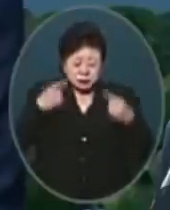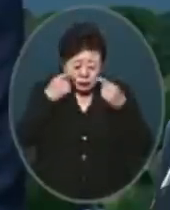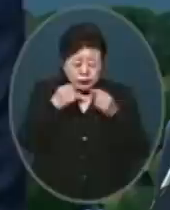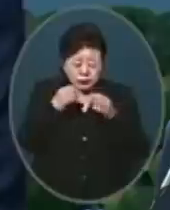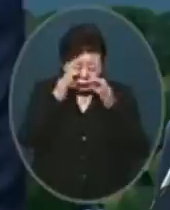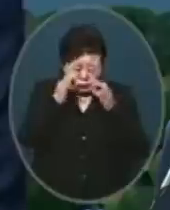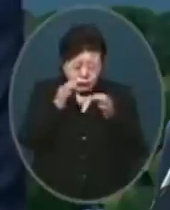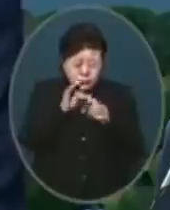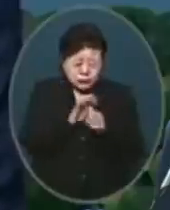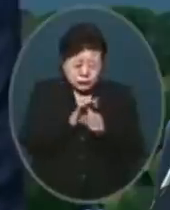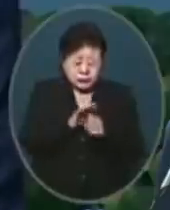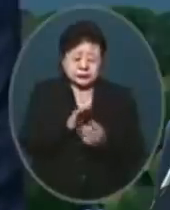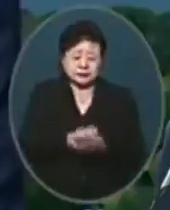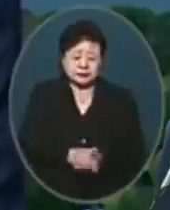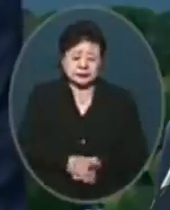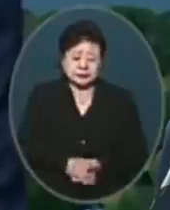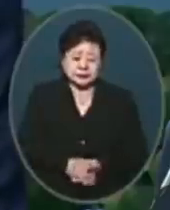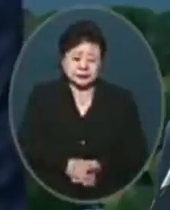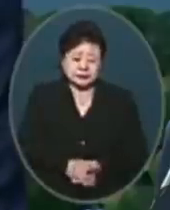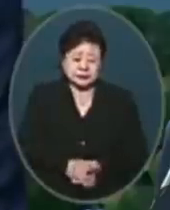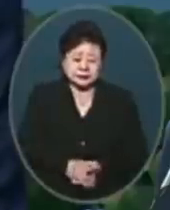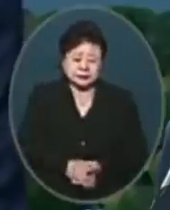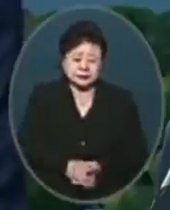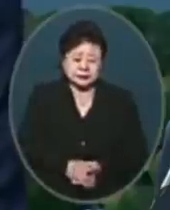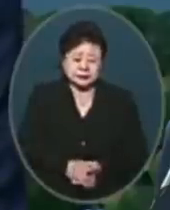보도록 만들어 줄 수도 있으니까